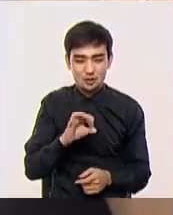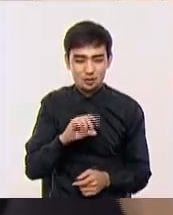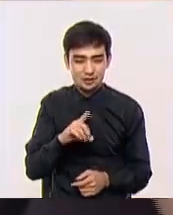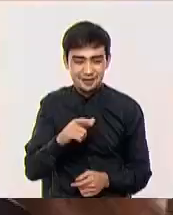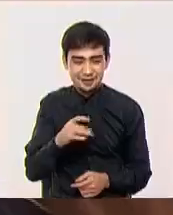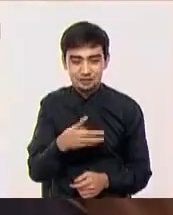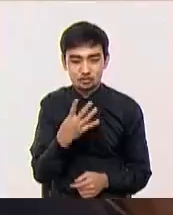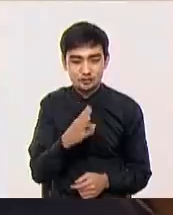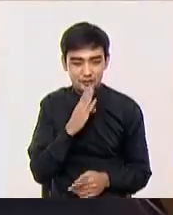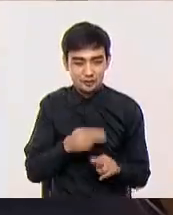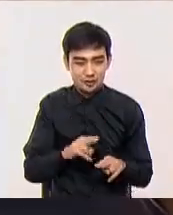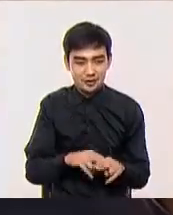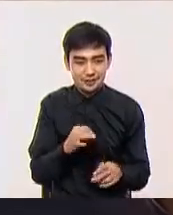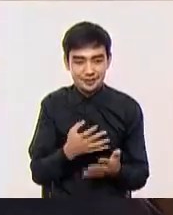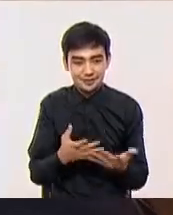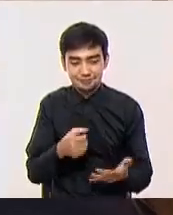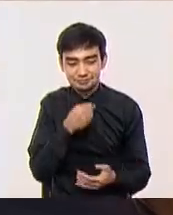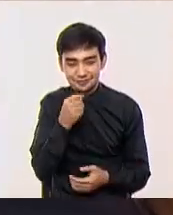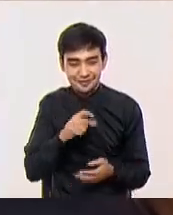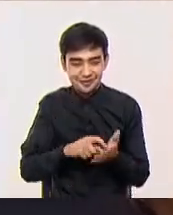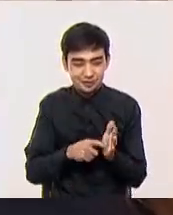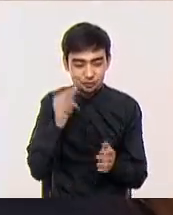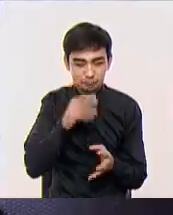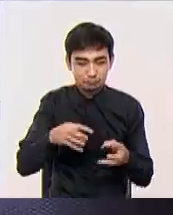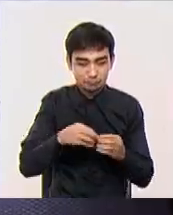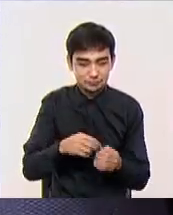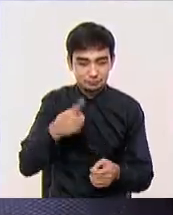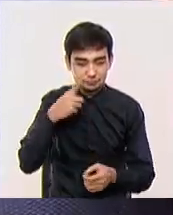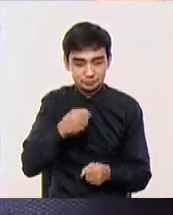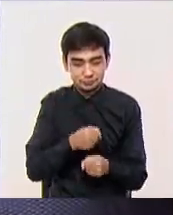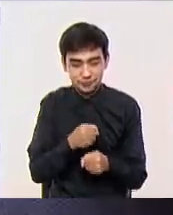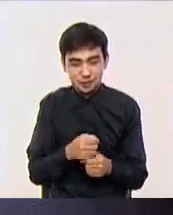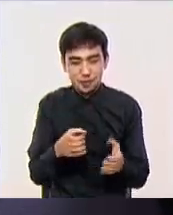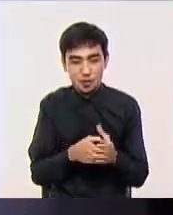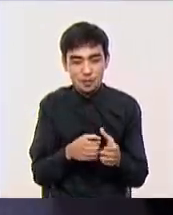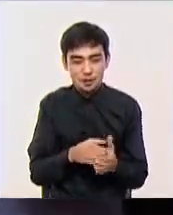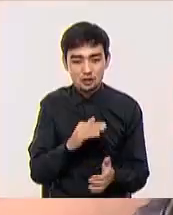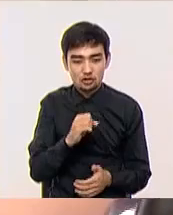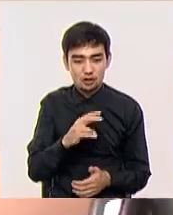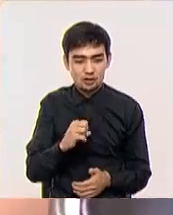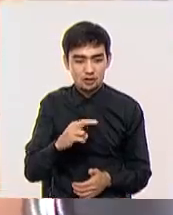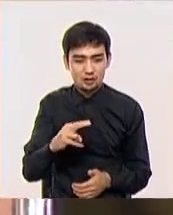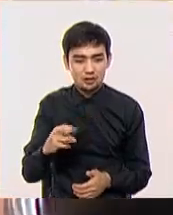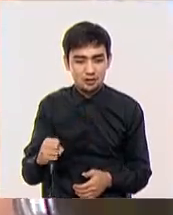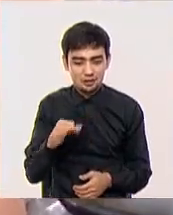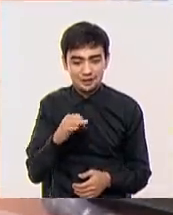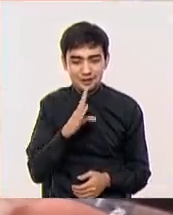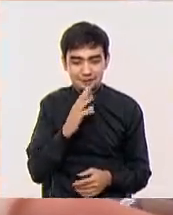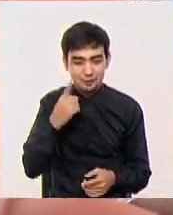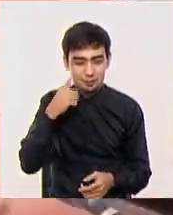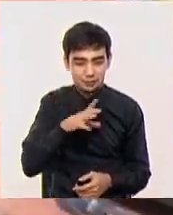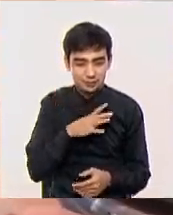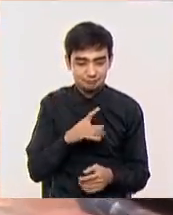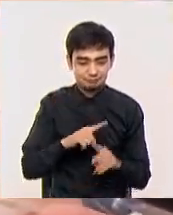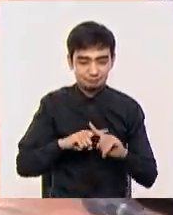эта четверка. Несколько старшеклассниц, объединившись, организовали компанию «Жанында». Девочки придумали уникальный